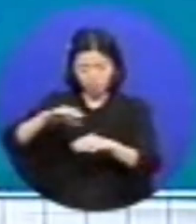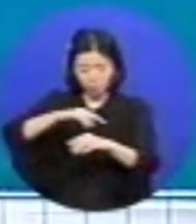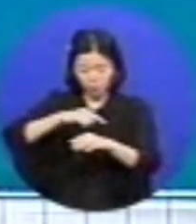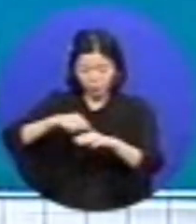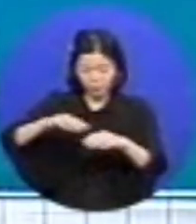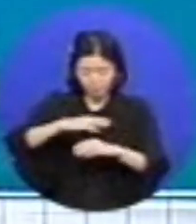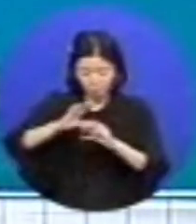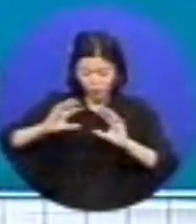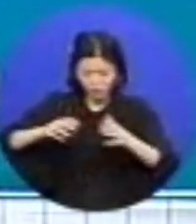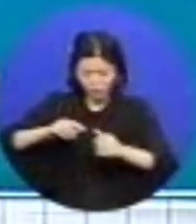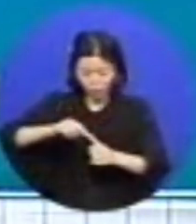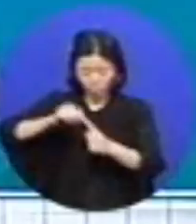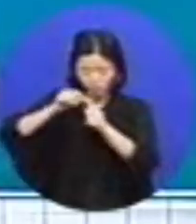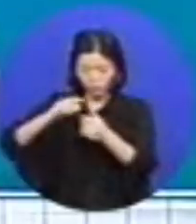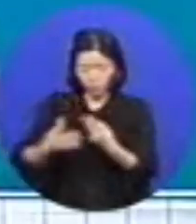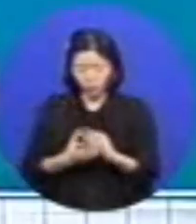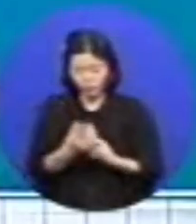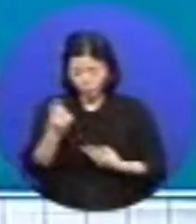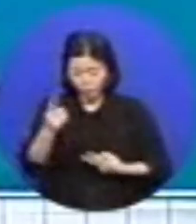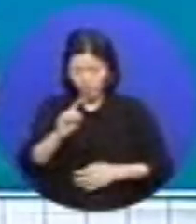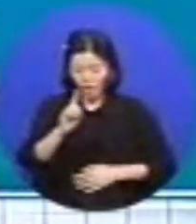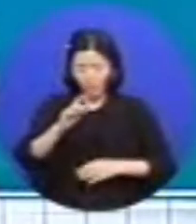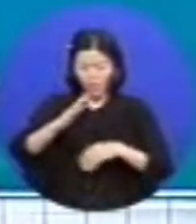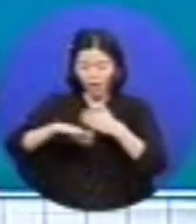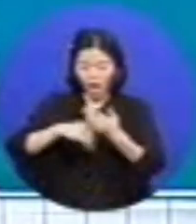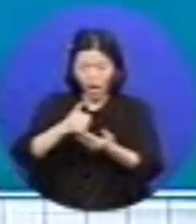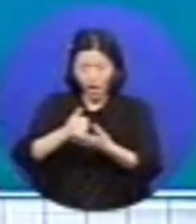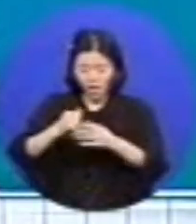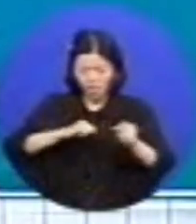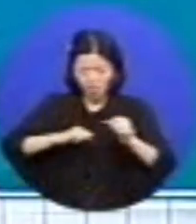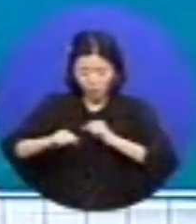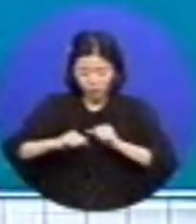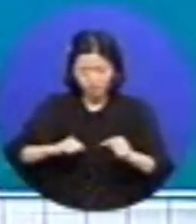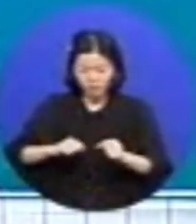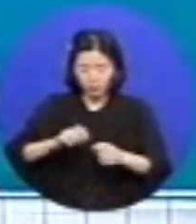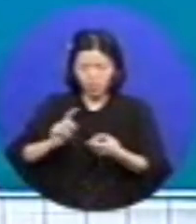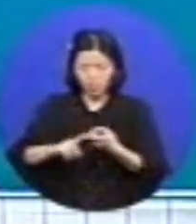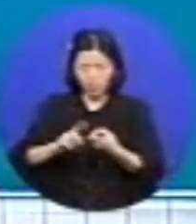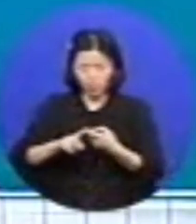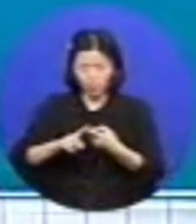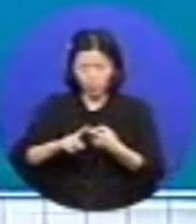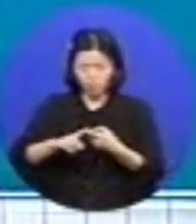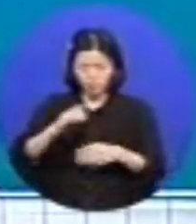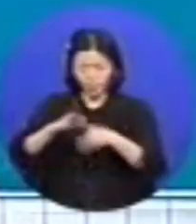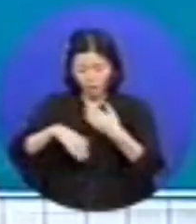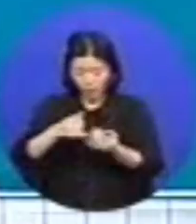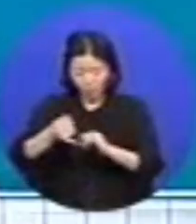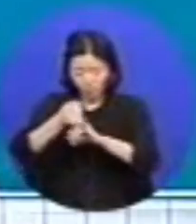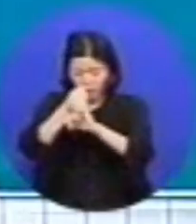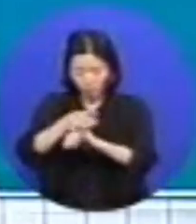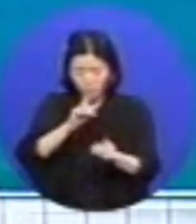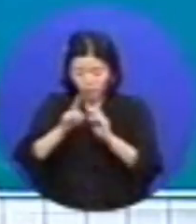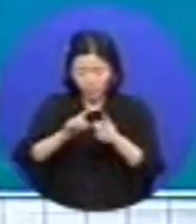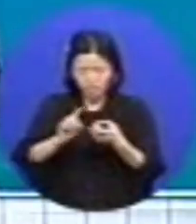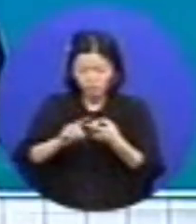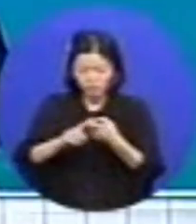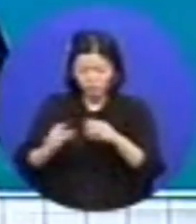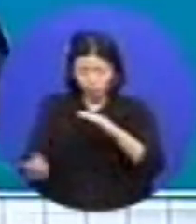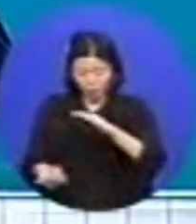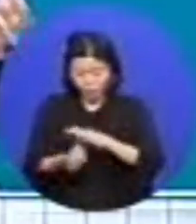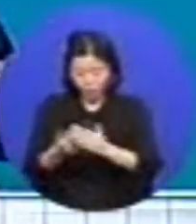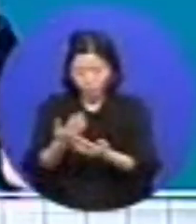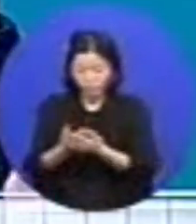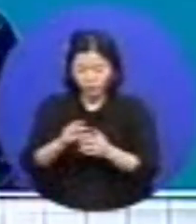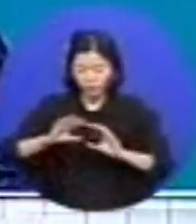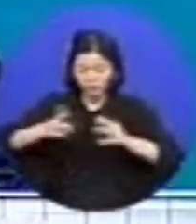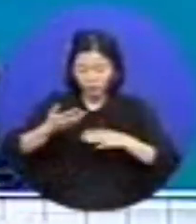주소서. 통일이 하나님의 역사대로 정말 하나님의 약속의 말씀대로 이루어지게 해 주옵소서. 세계